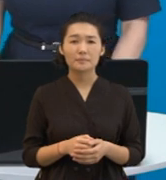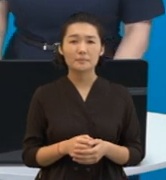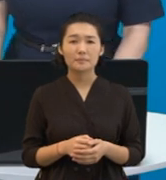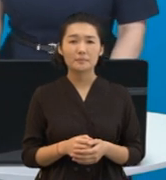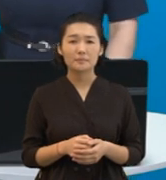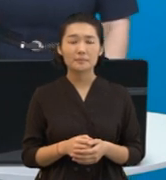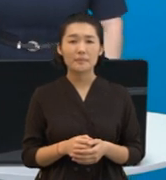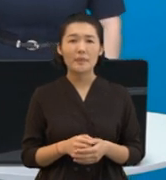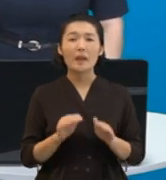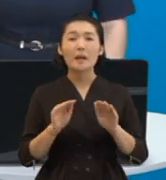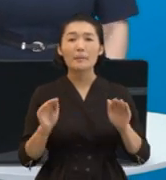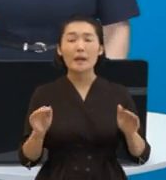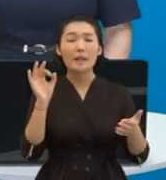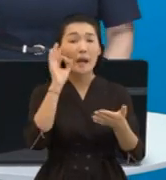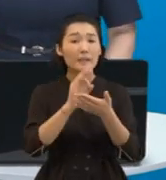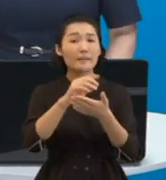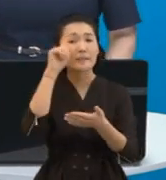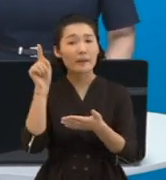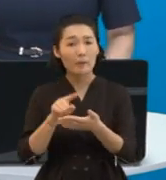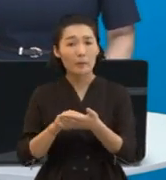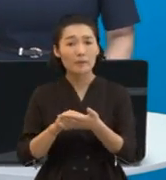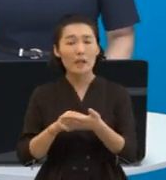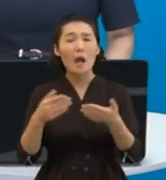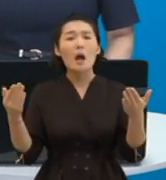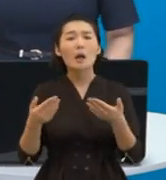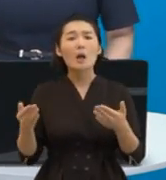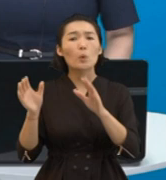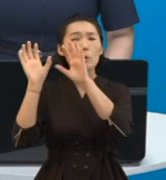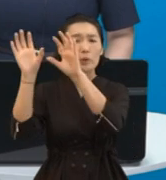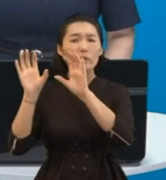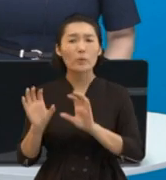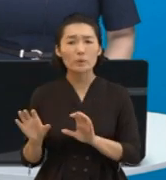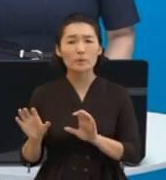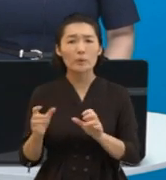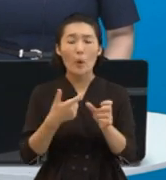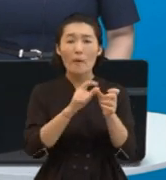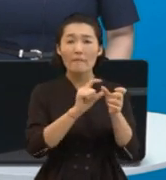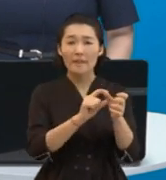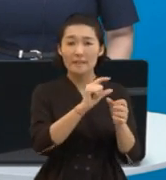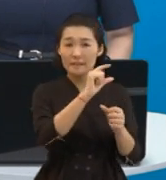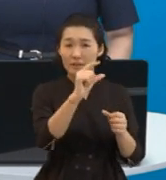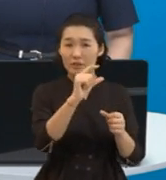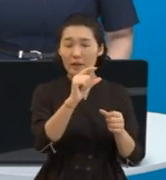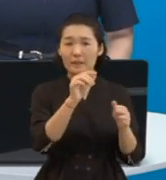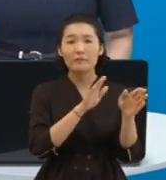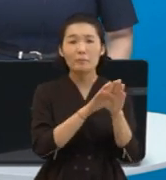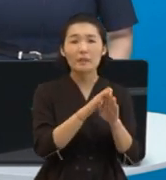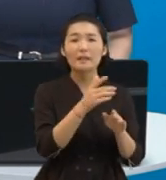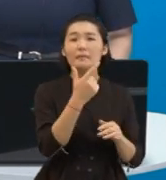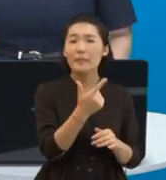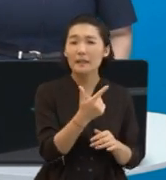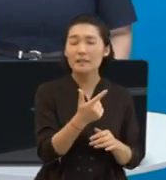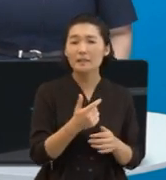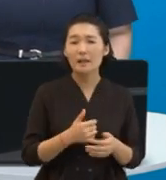итак ребята ответьте на вопрос какую функцию в этих сочетаниях выполняет ь